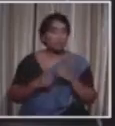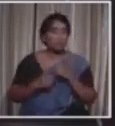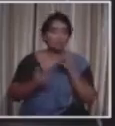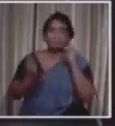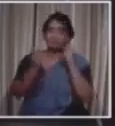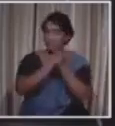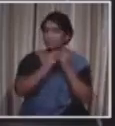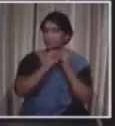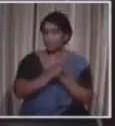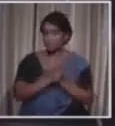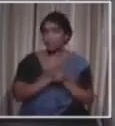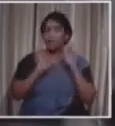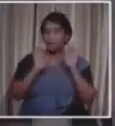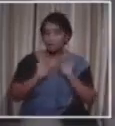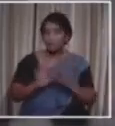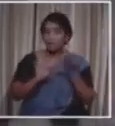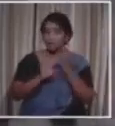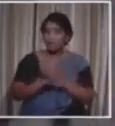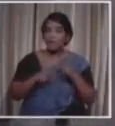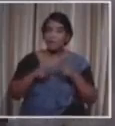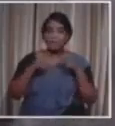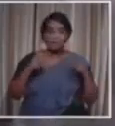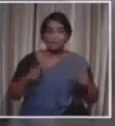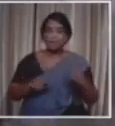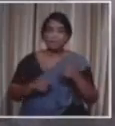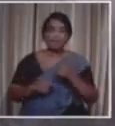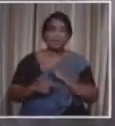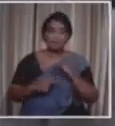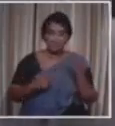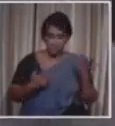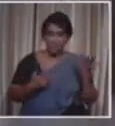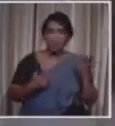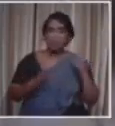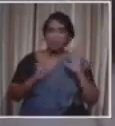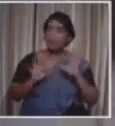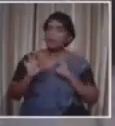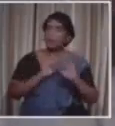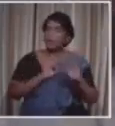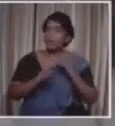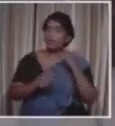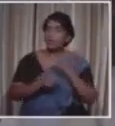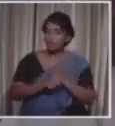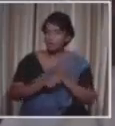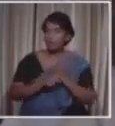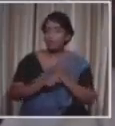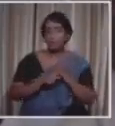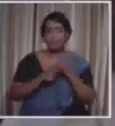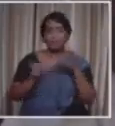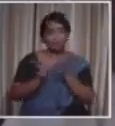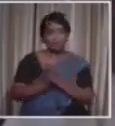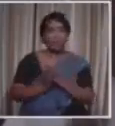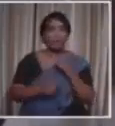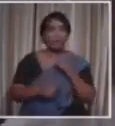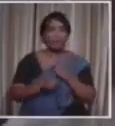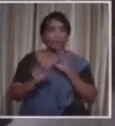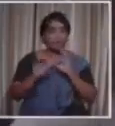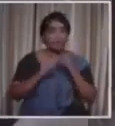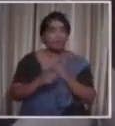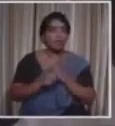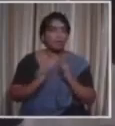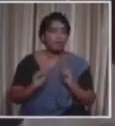विनस्कर हब यदाइट विपक्ष मेकट विरुद्ध इलाकट यहां आंड हट पस्े यहां आंडे